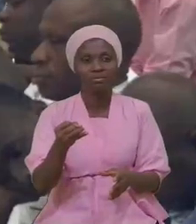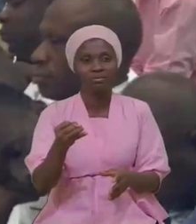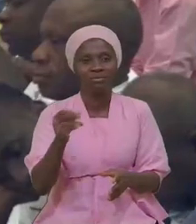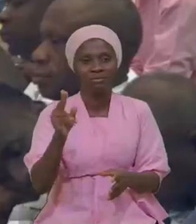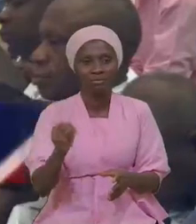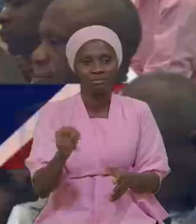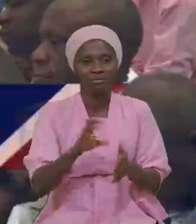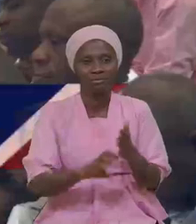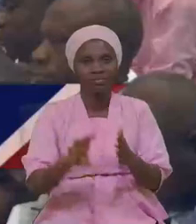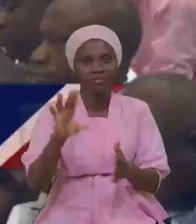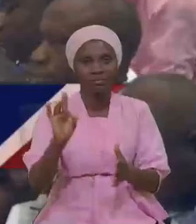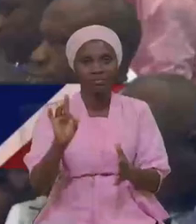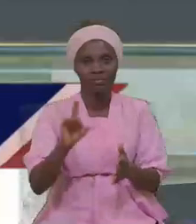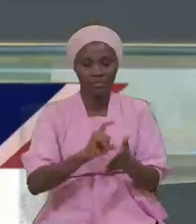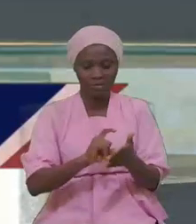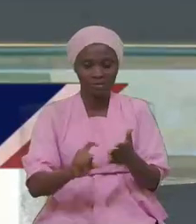verset 12. Jean